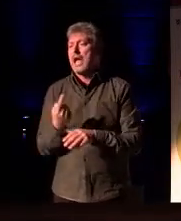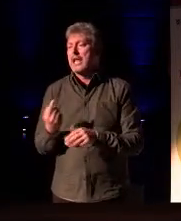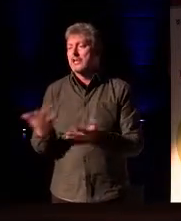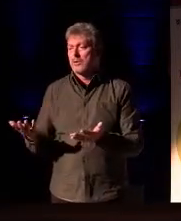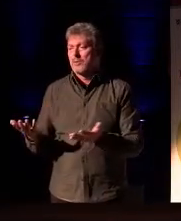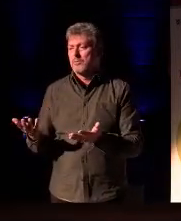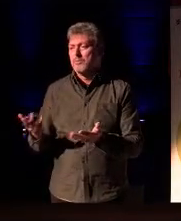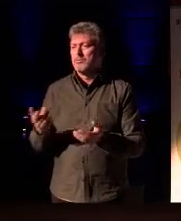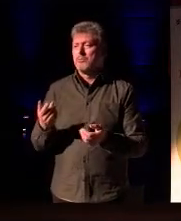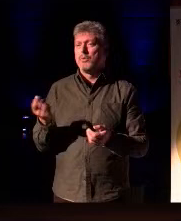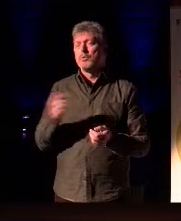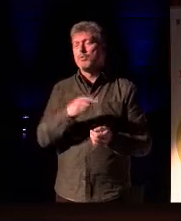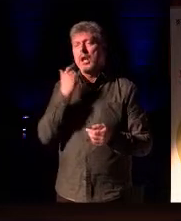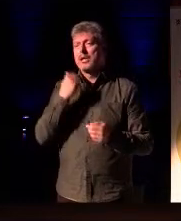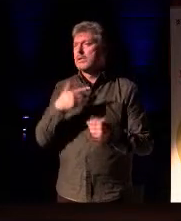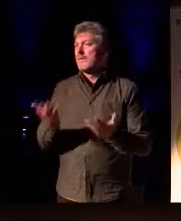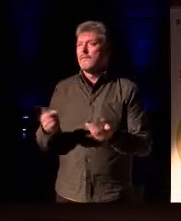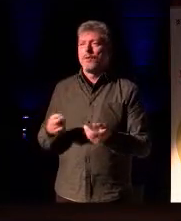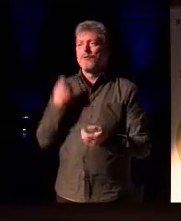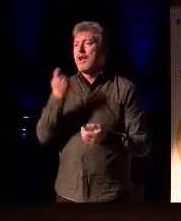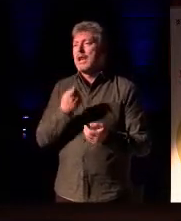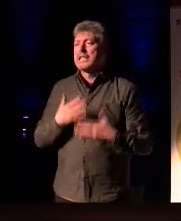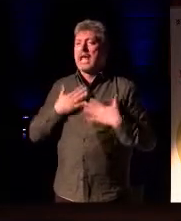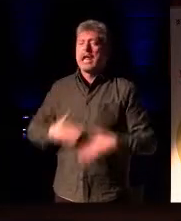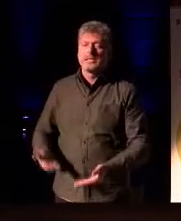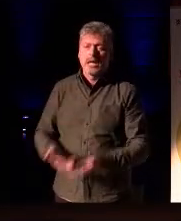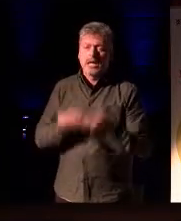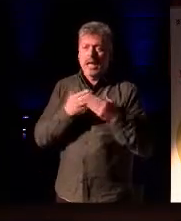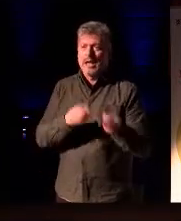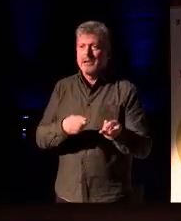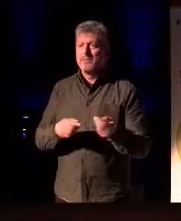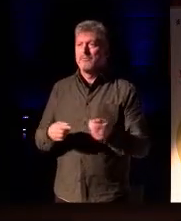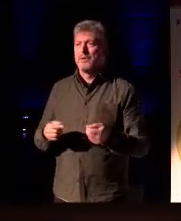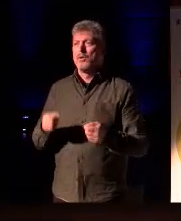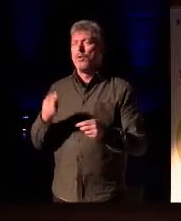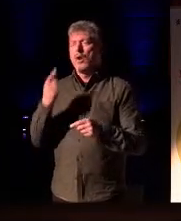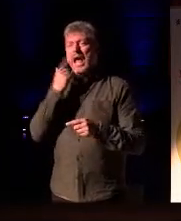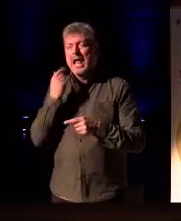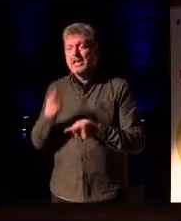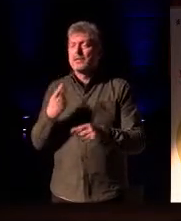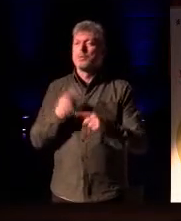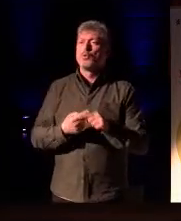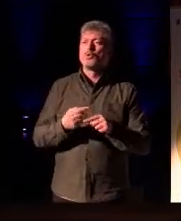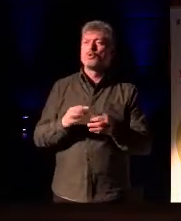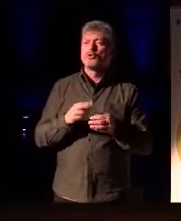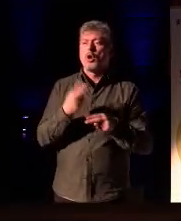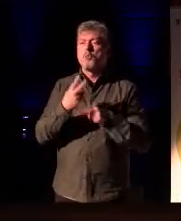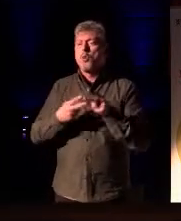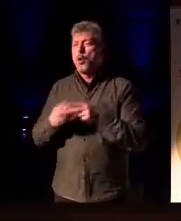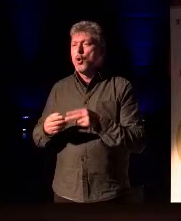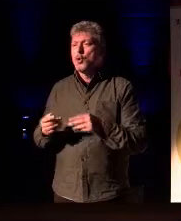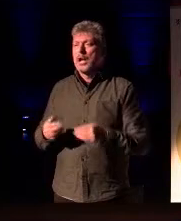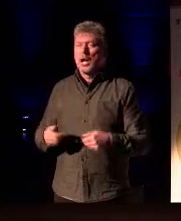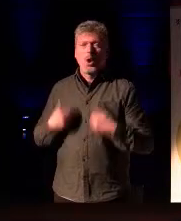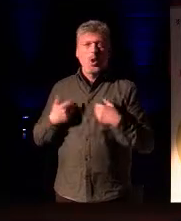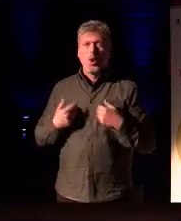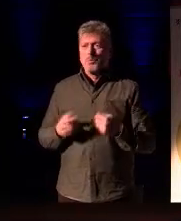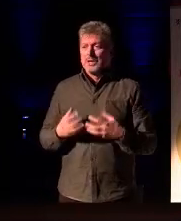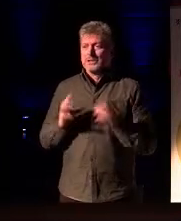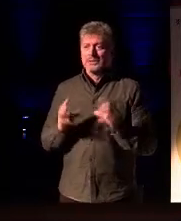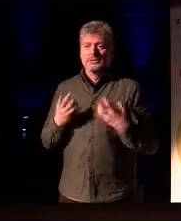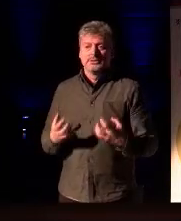får mangelfull helsehjelp. Og en del eldre og deres pårørende opplever utrygghet og bekymring, fordi tjenestene